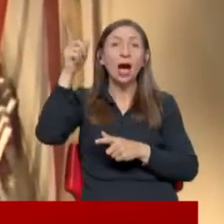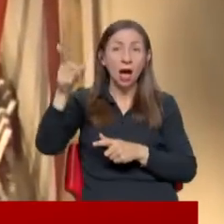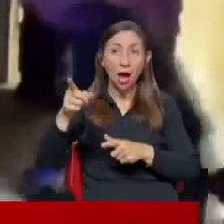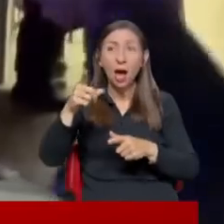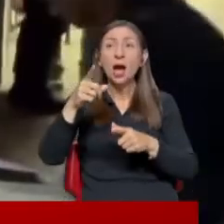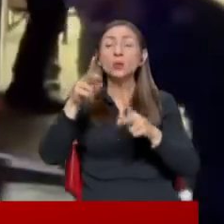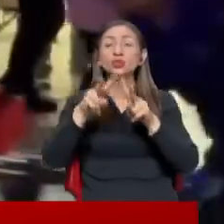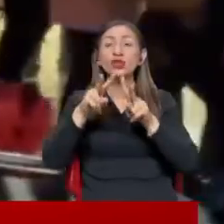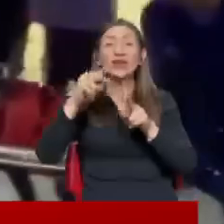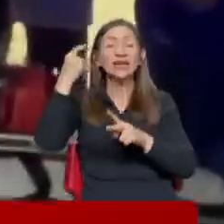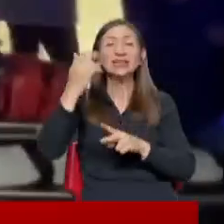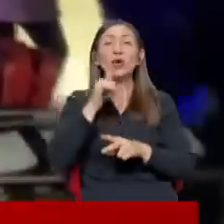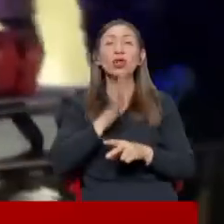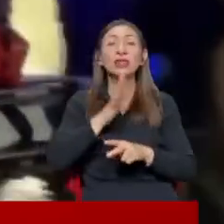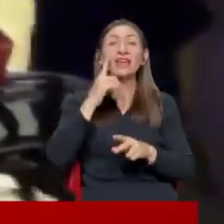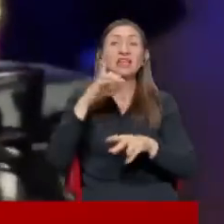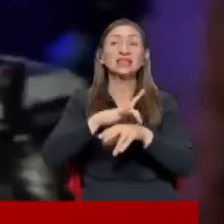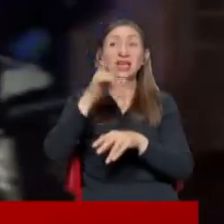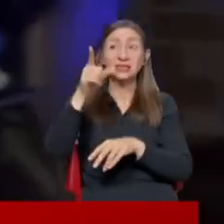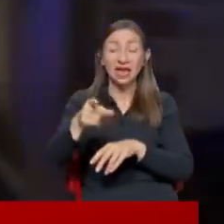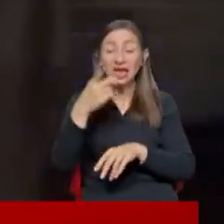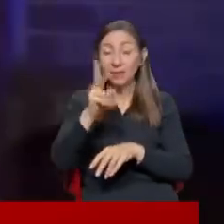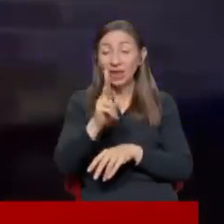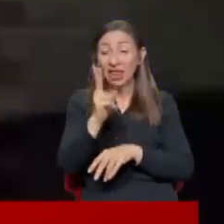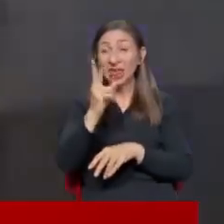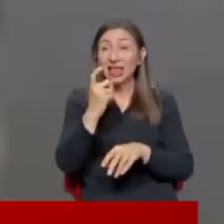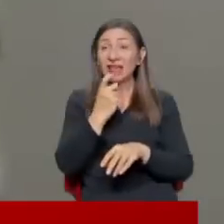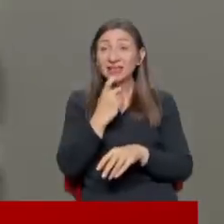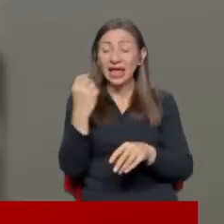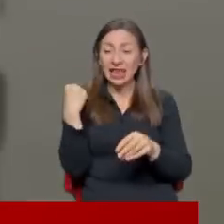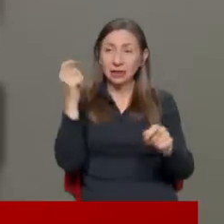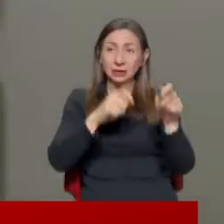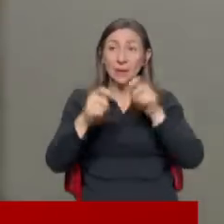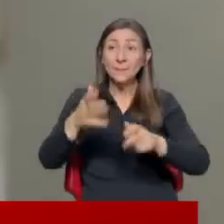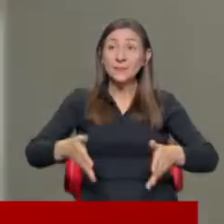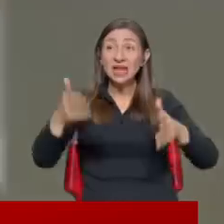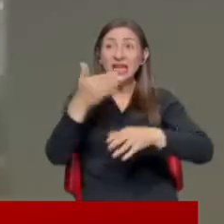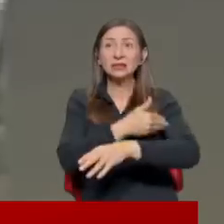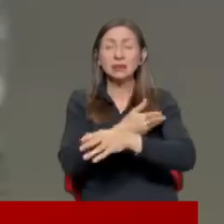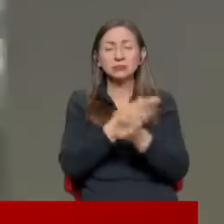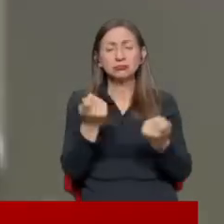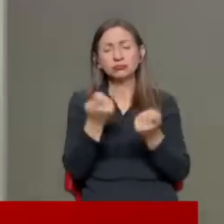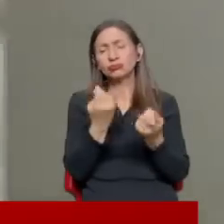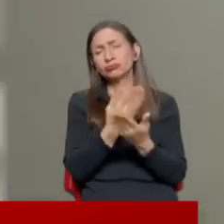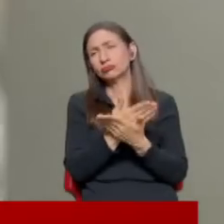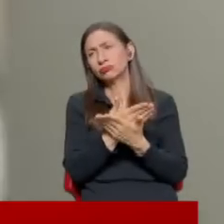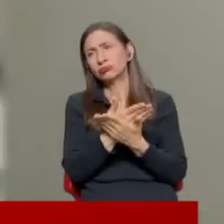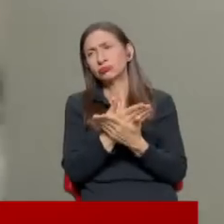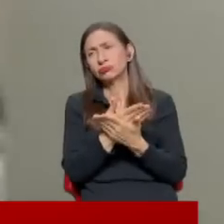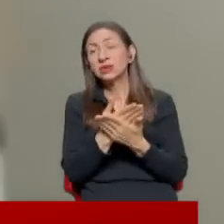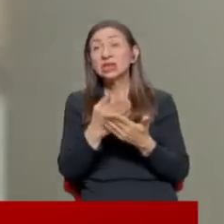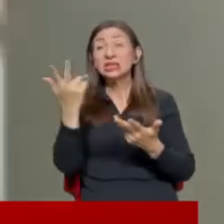Akhisar'daki Mustafa Kirazoğlu Devlet Hastanesi'nden. 2007 yılında yenilenen binasında hizmet vermeye başlamıştı